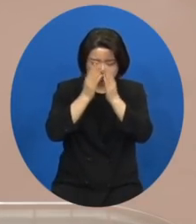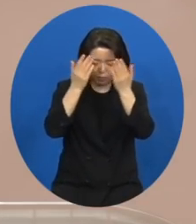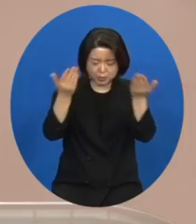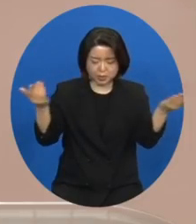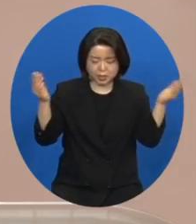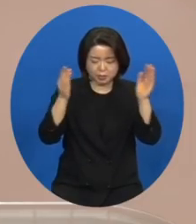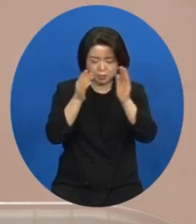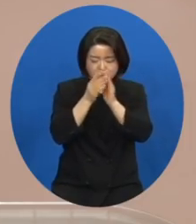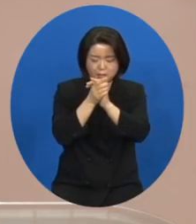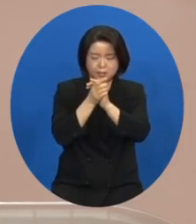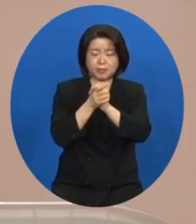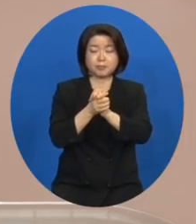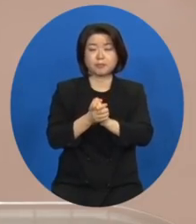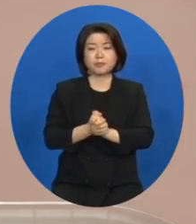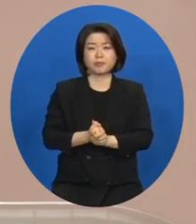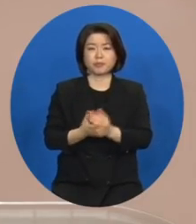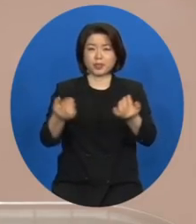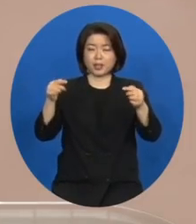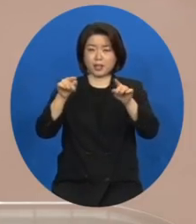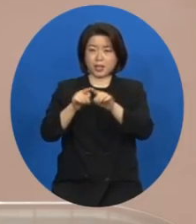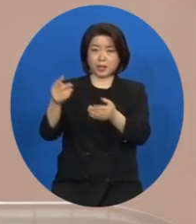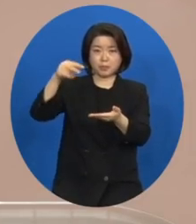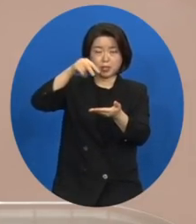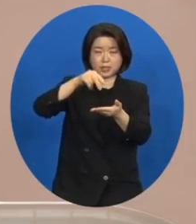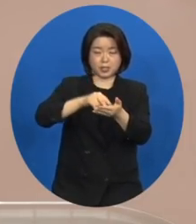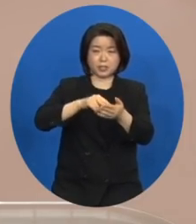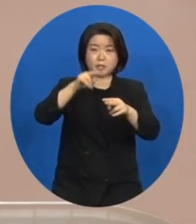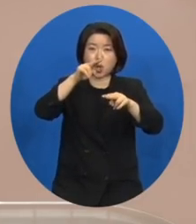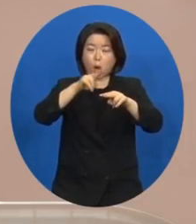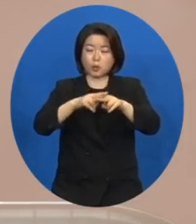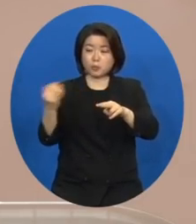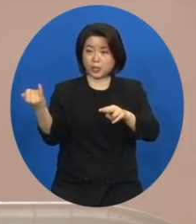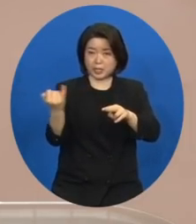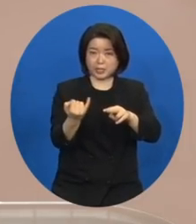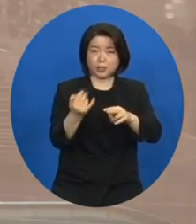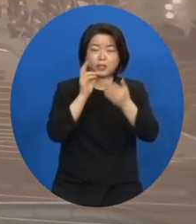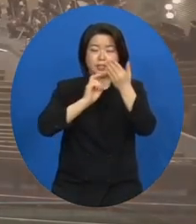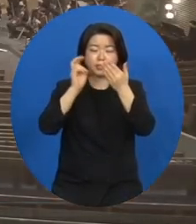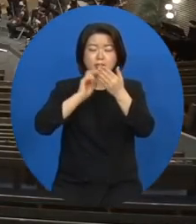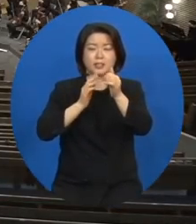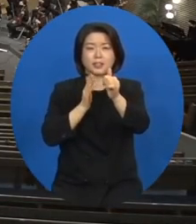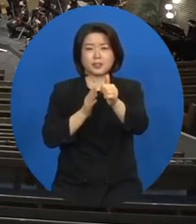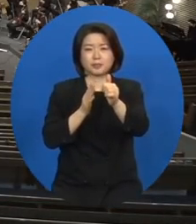아 다같이 일어나셔서 우물가의 여인처럼 우리 자녀 하시겠습니다